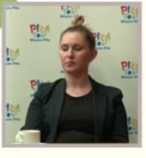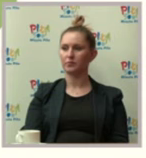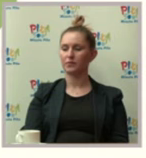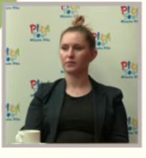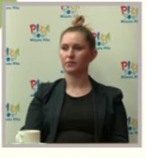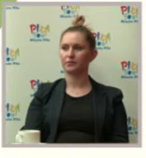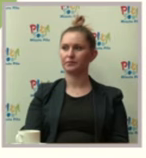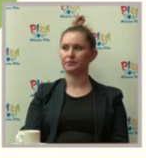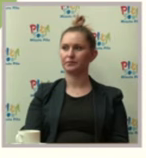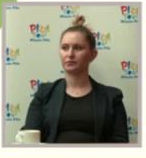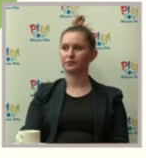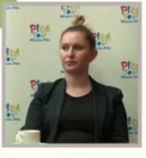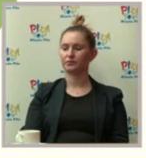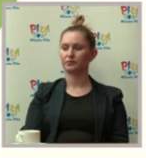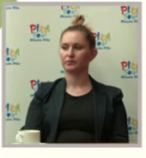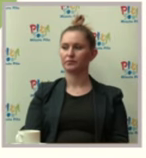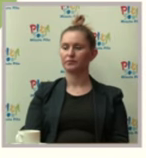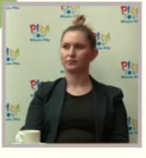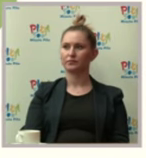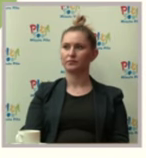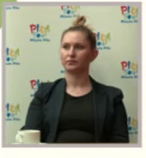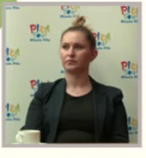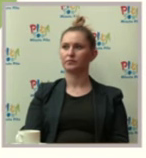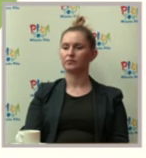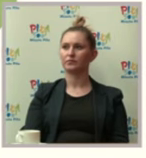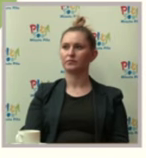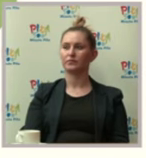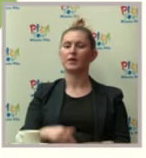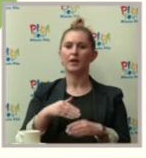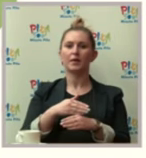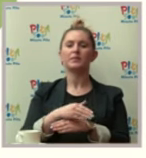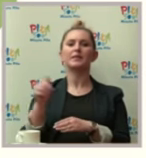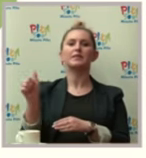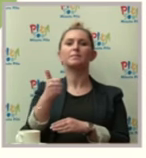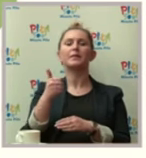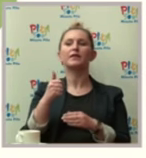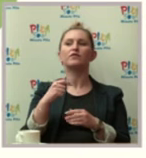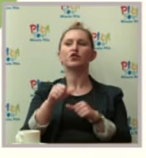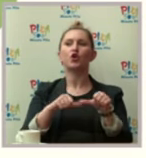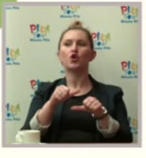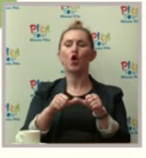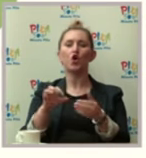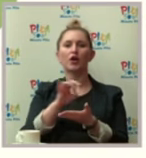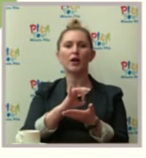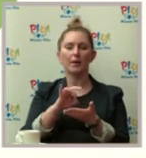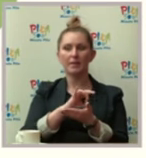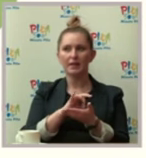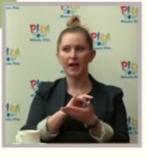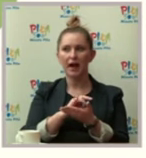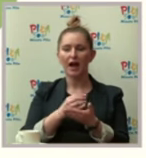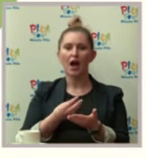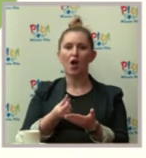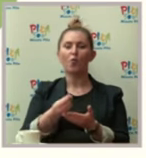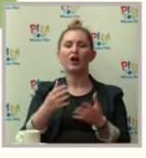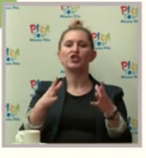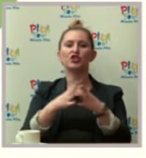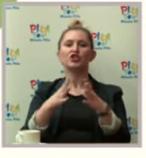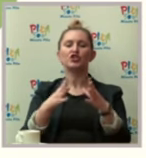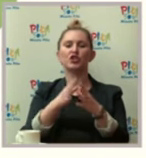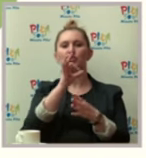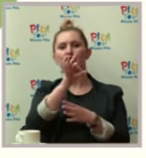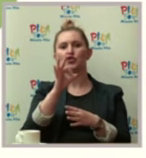dzieci umieszczone w placówce przez pierwszy rok gmina ponosi 10% kosztów, które no ponosi